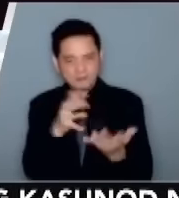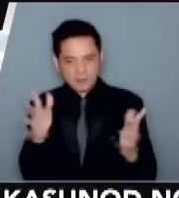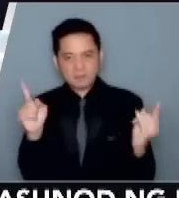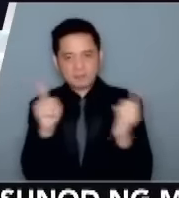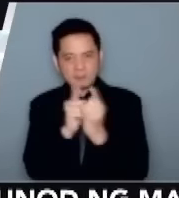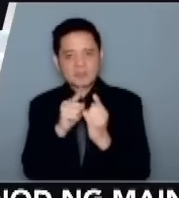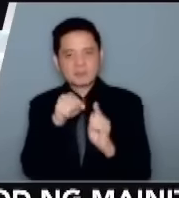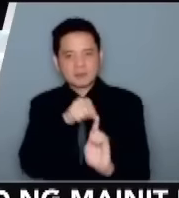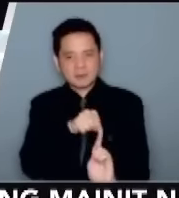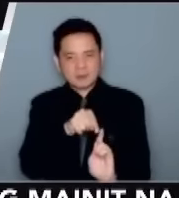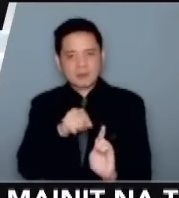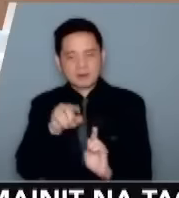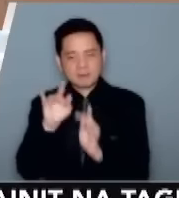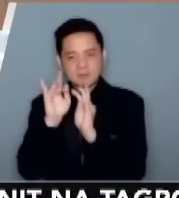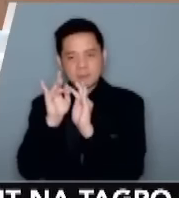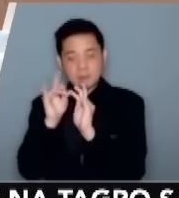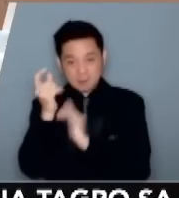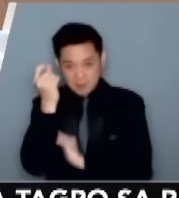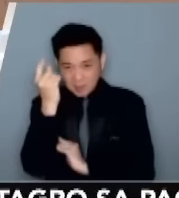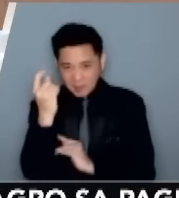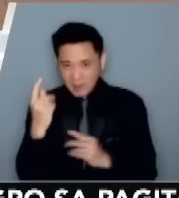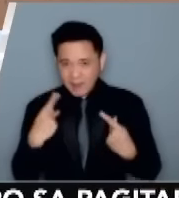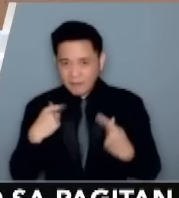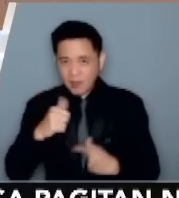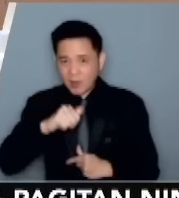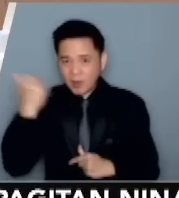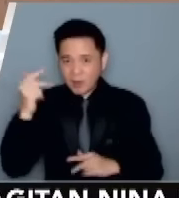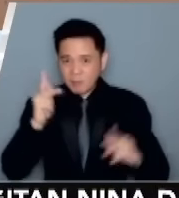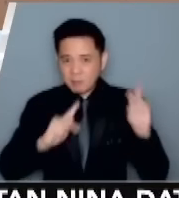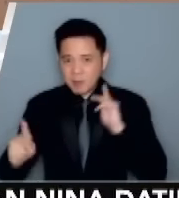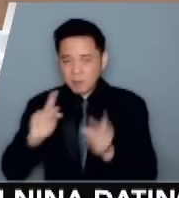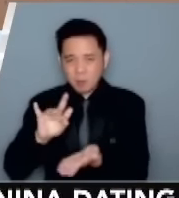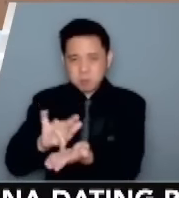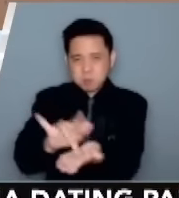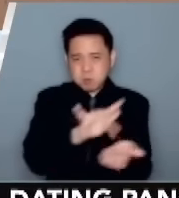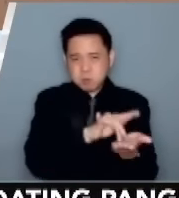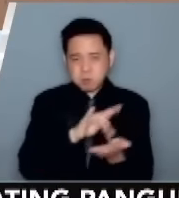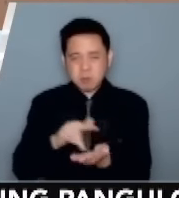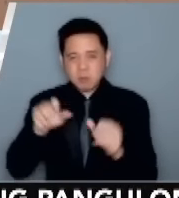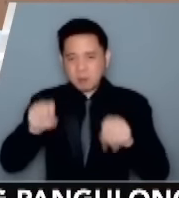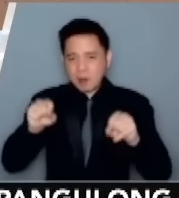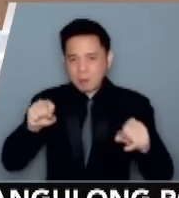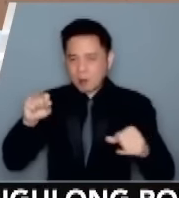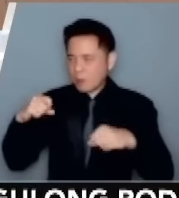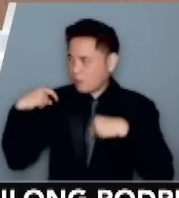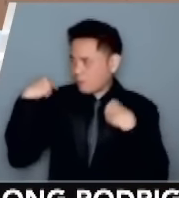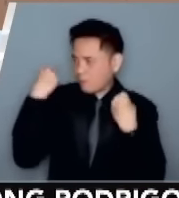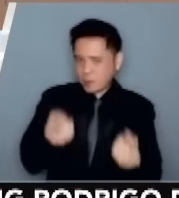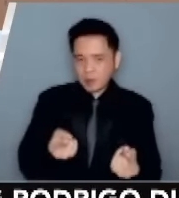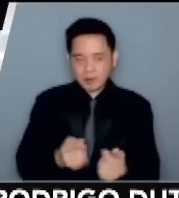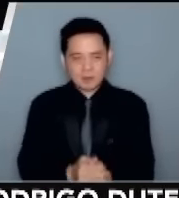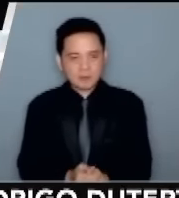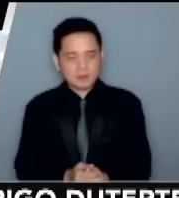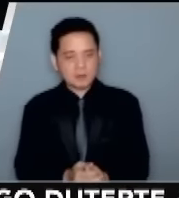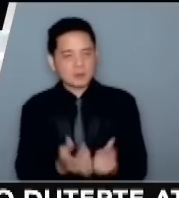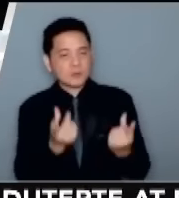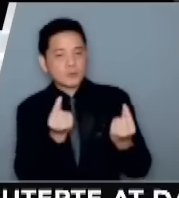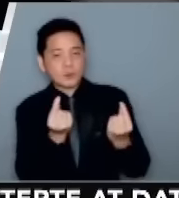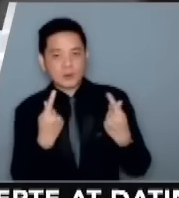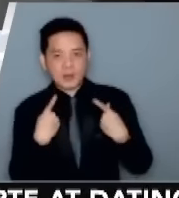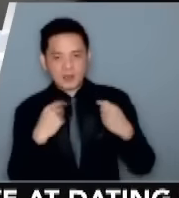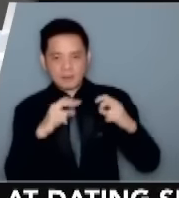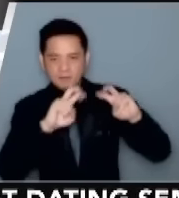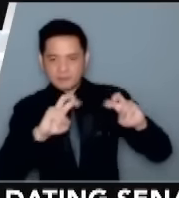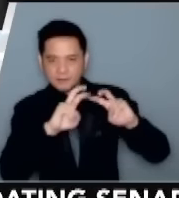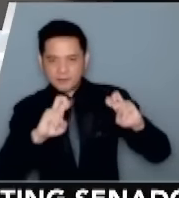may iba pang biktima ang suspect. Magkakaroon kami ng follow-up operation para malaman kung sino pang ang mga naging biktima. Wala pang